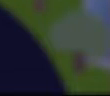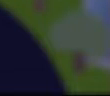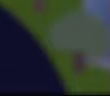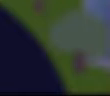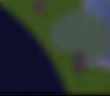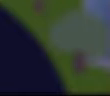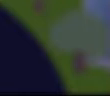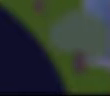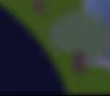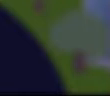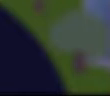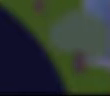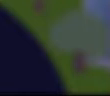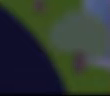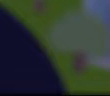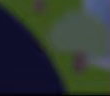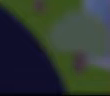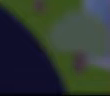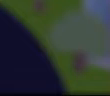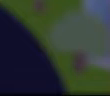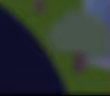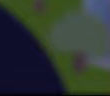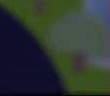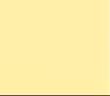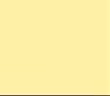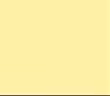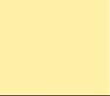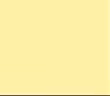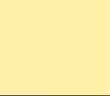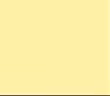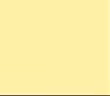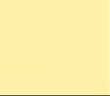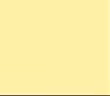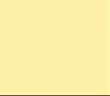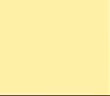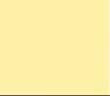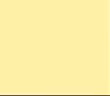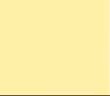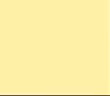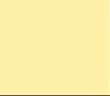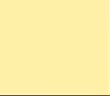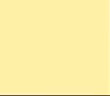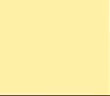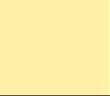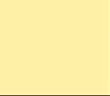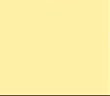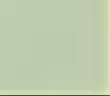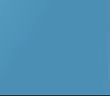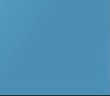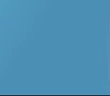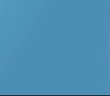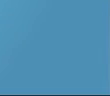dunyodagi rivojlangan mamlakatga aylanishni xohlaysiz. Bular amalga oshishi uchun davlat tashkilotlari doimiy